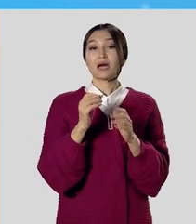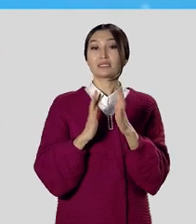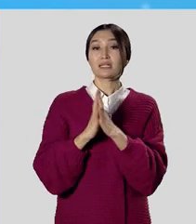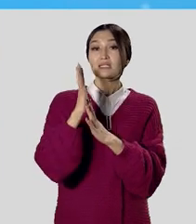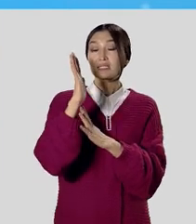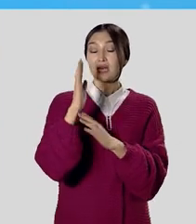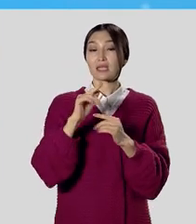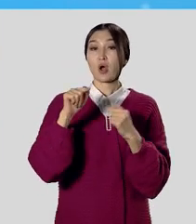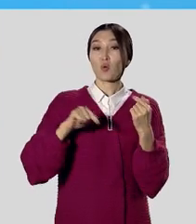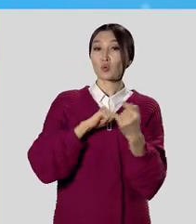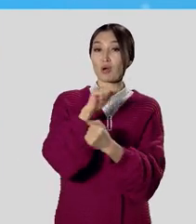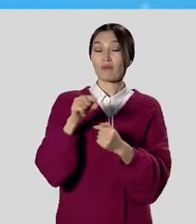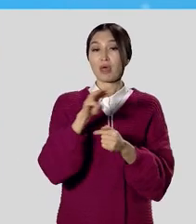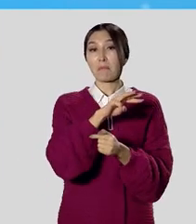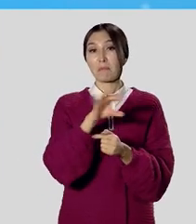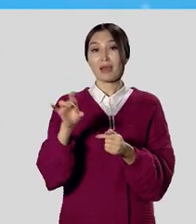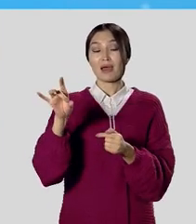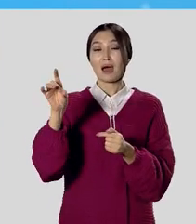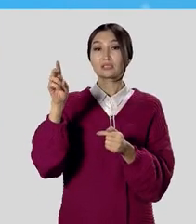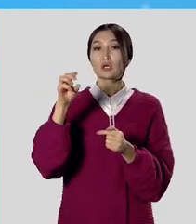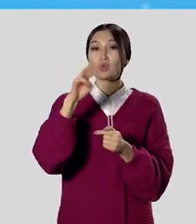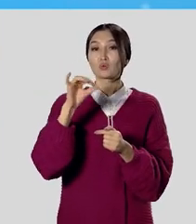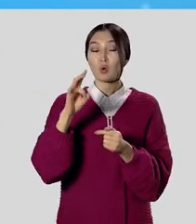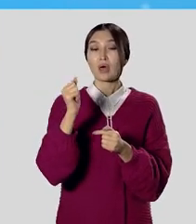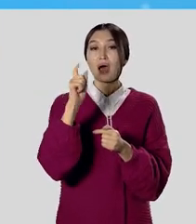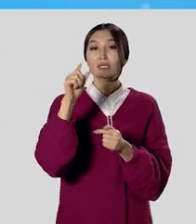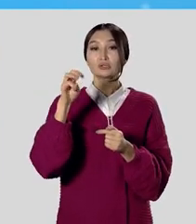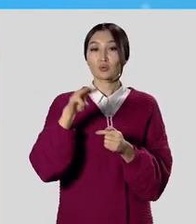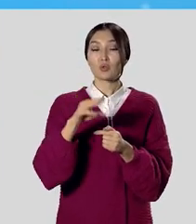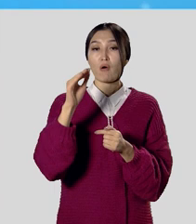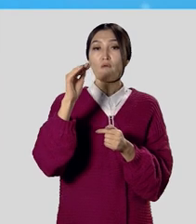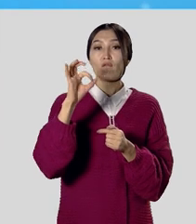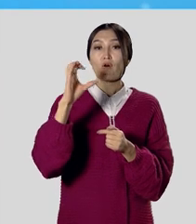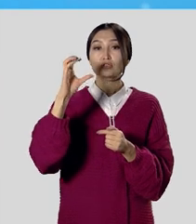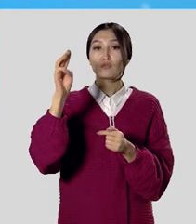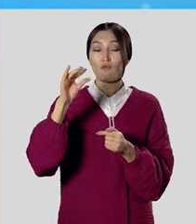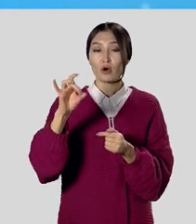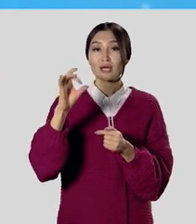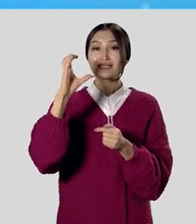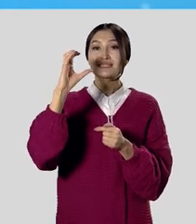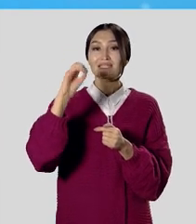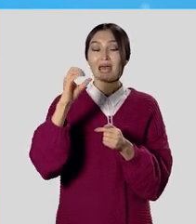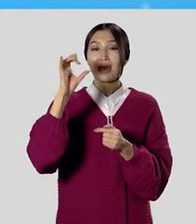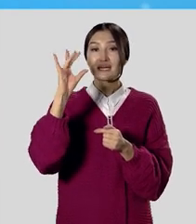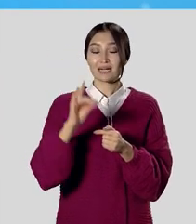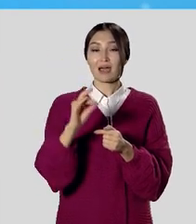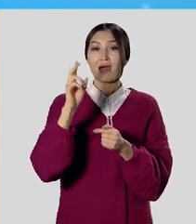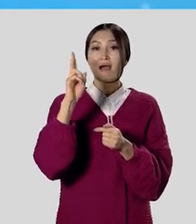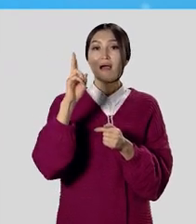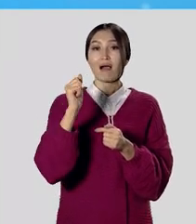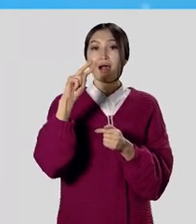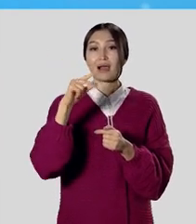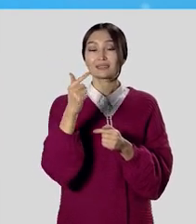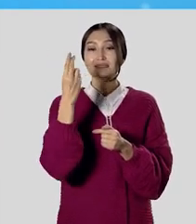в круговорот миллиарды тонн азота, фосфора, серы, кальция,